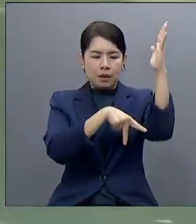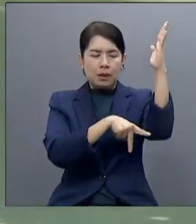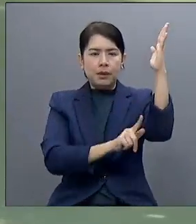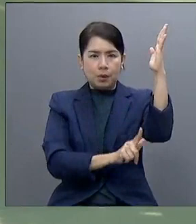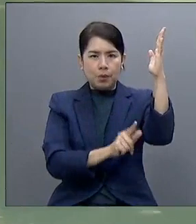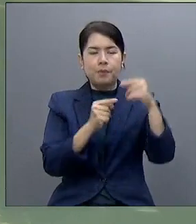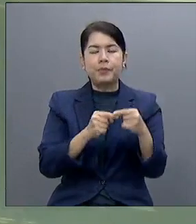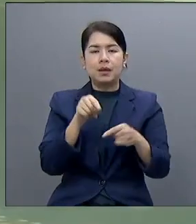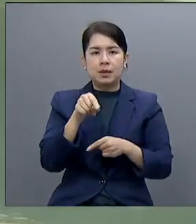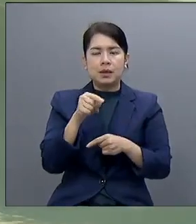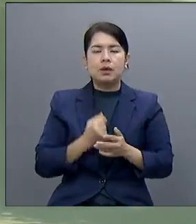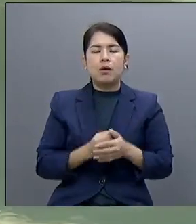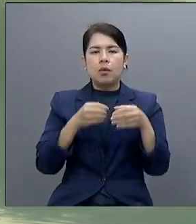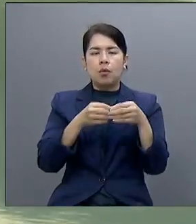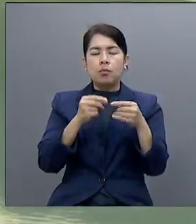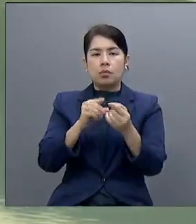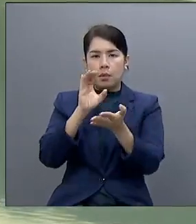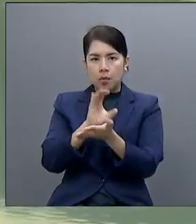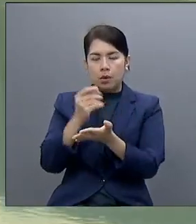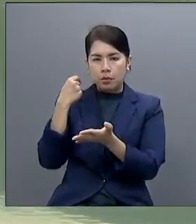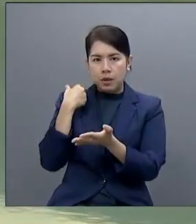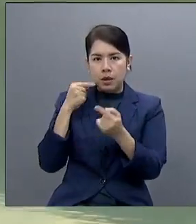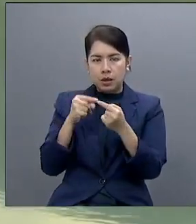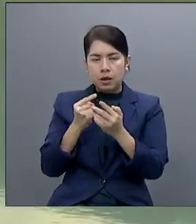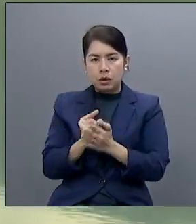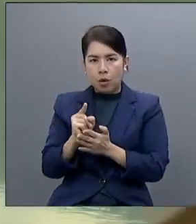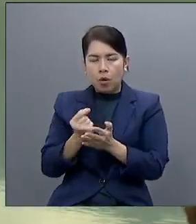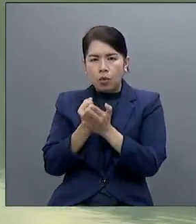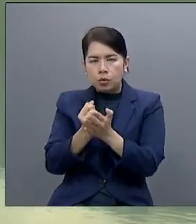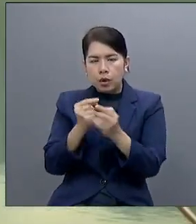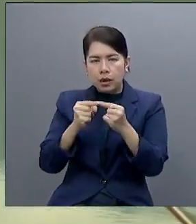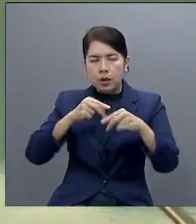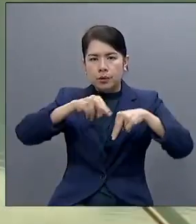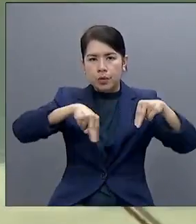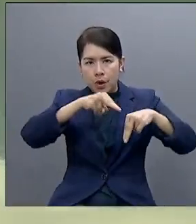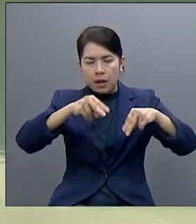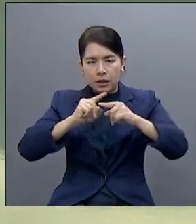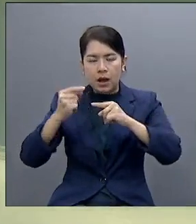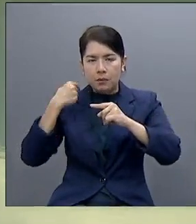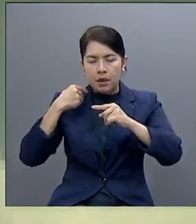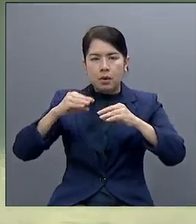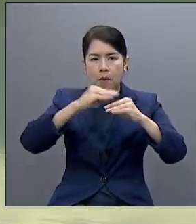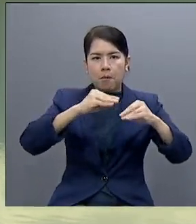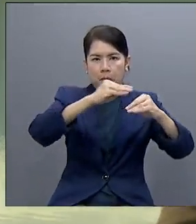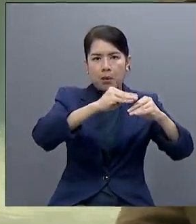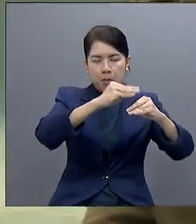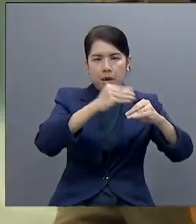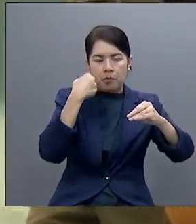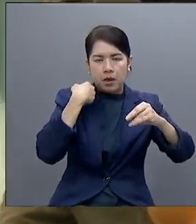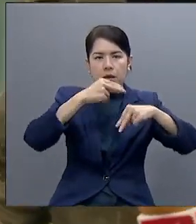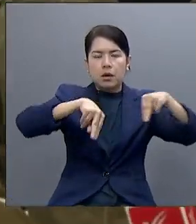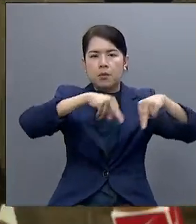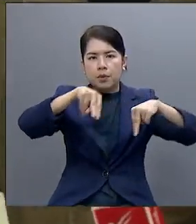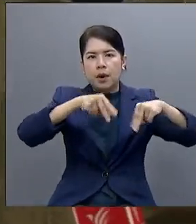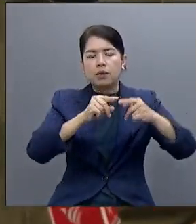ที่ใช้ในการส่งกำลังบำรุงทั้งเสบียงและชุดกำลังพลที่ขึ้นไปเสริมและเป็นที่น่าสังเกตว่า